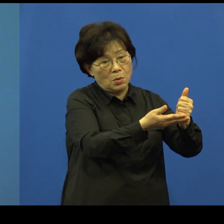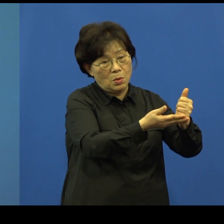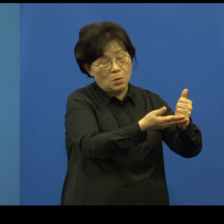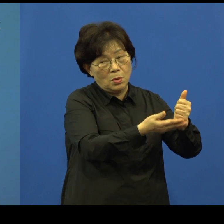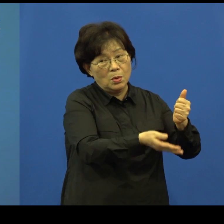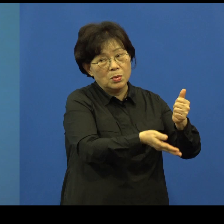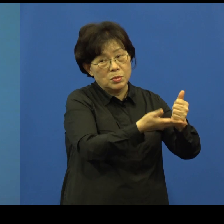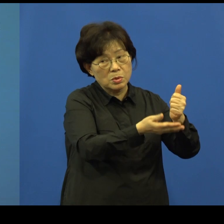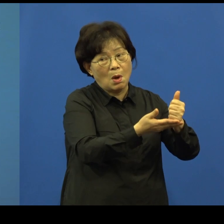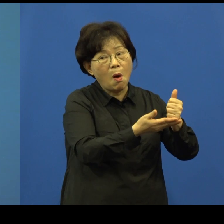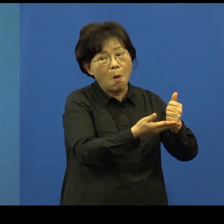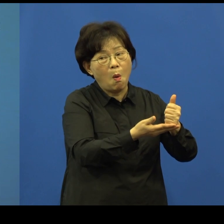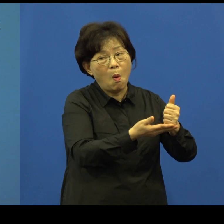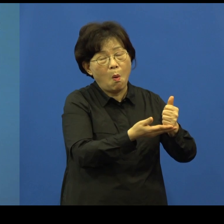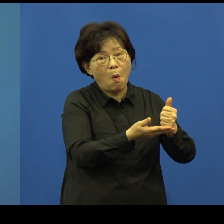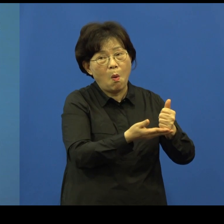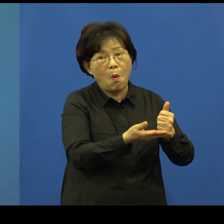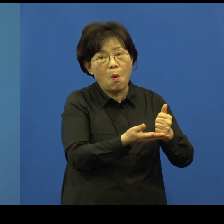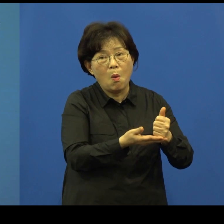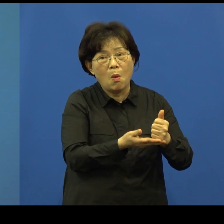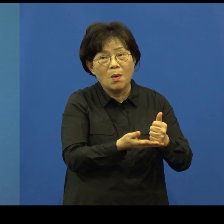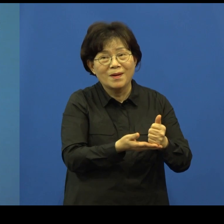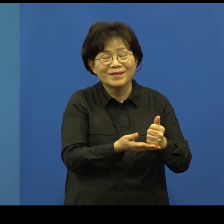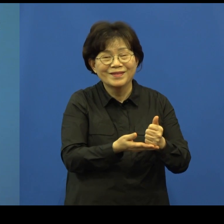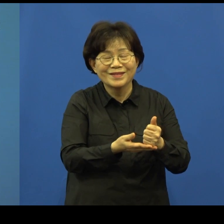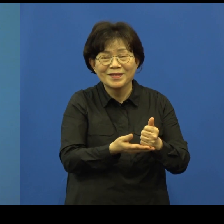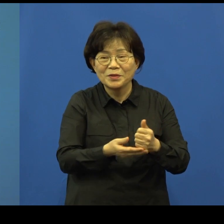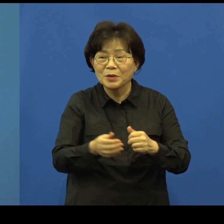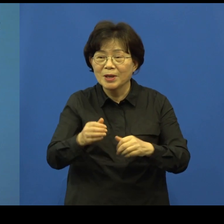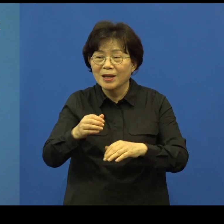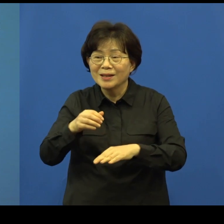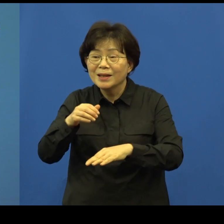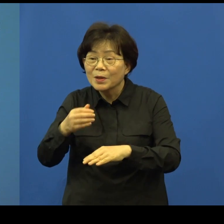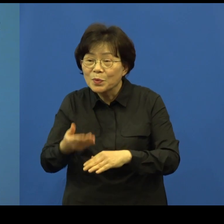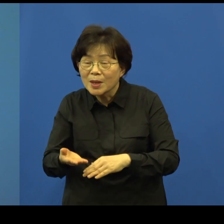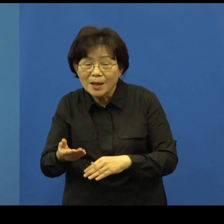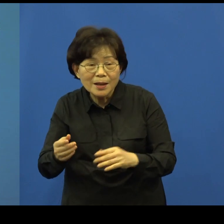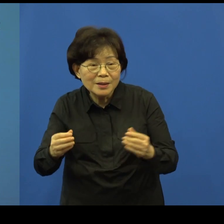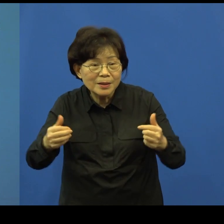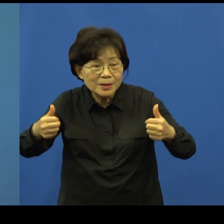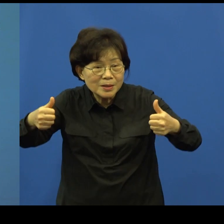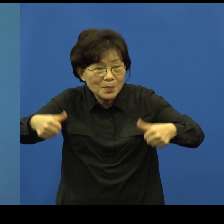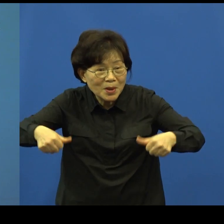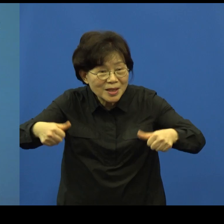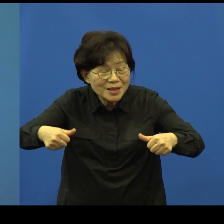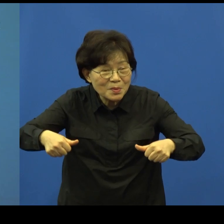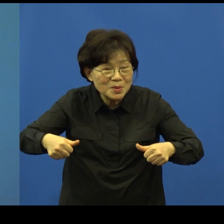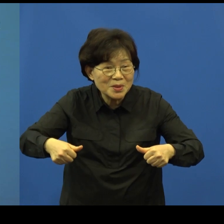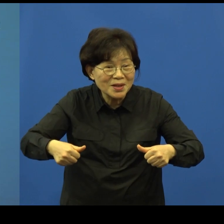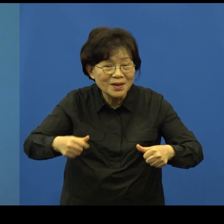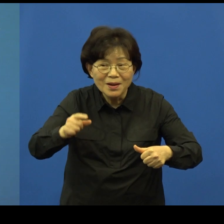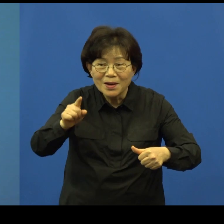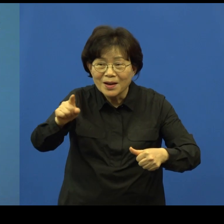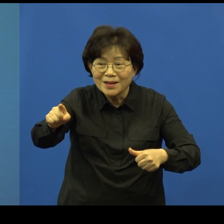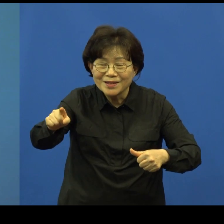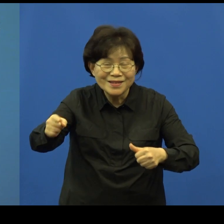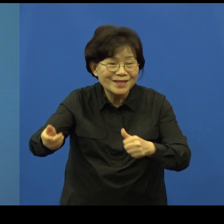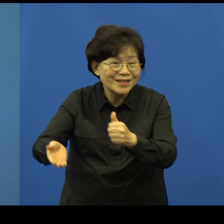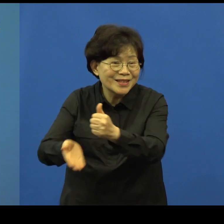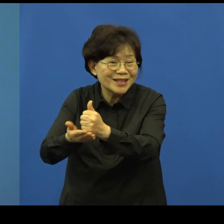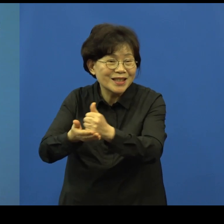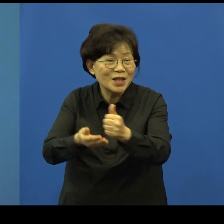칭찬과 격려. 자, 우리 옆에 분에게 한번 실습 한번 해볼까요? 자, 한마디 하시죠. 옆에 분에게 한마디 해보세요.